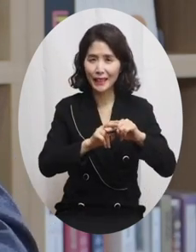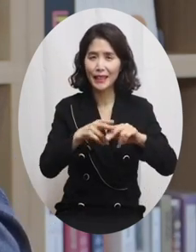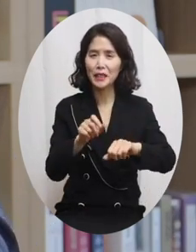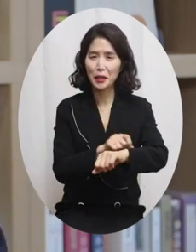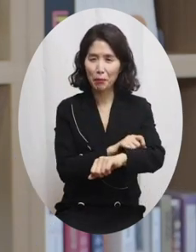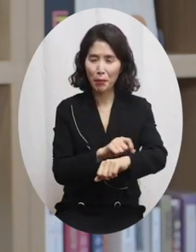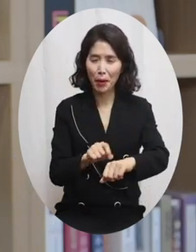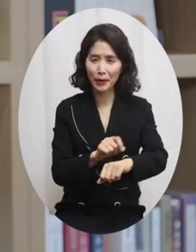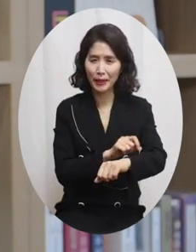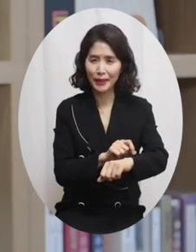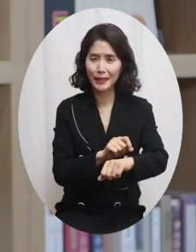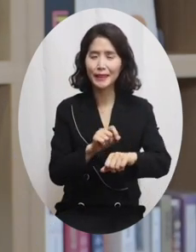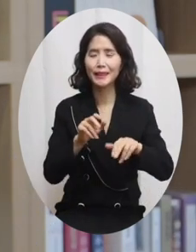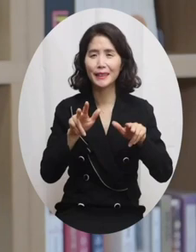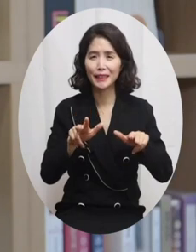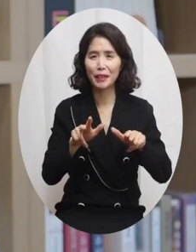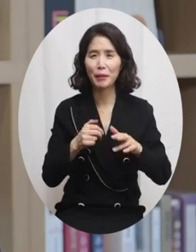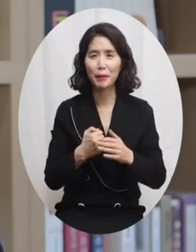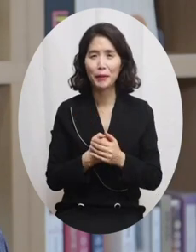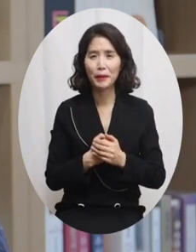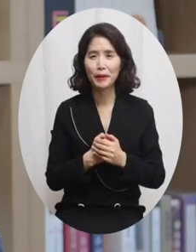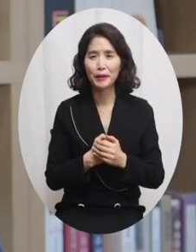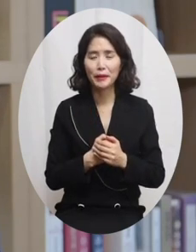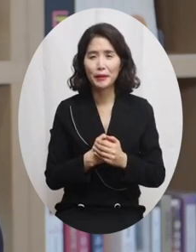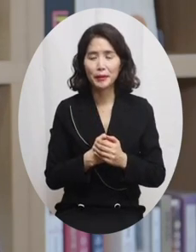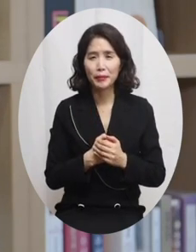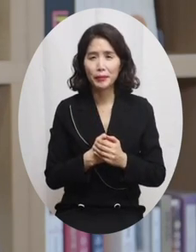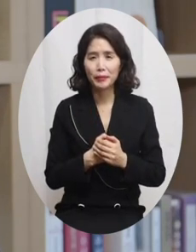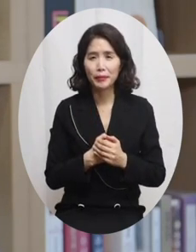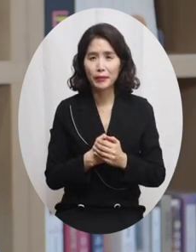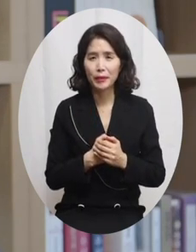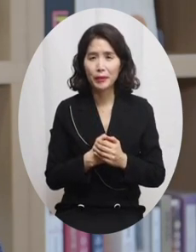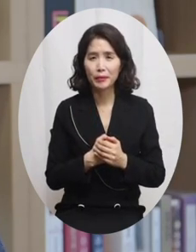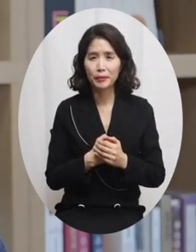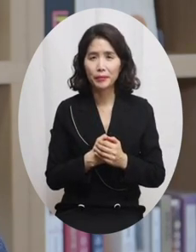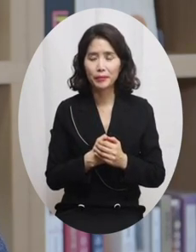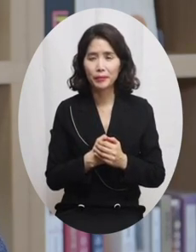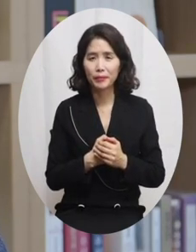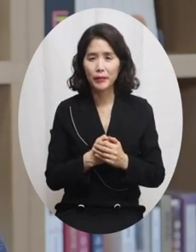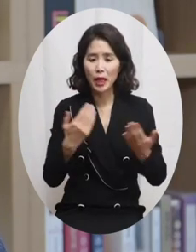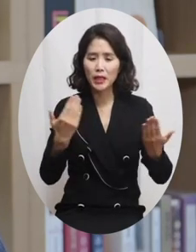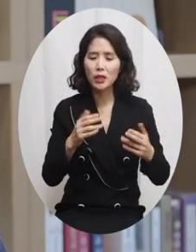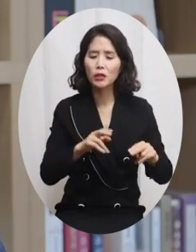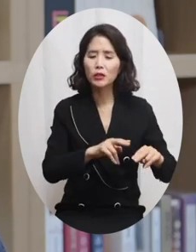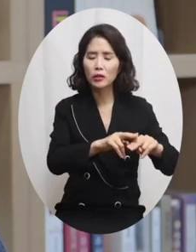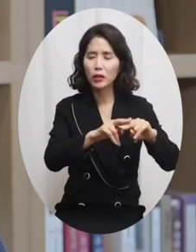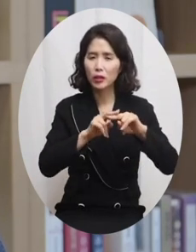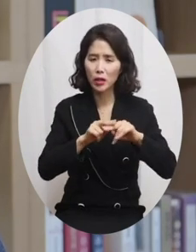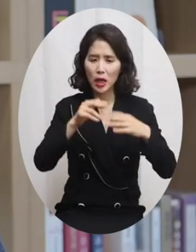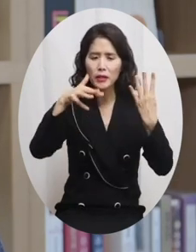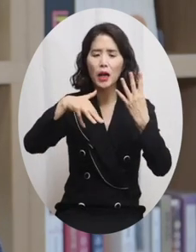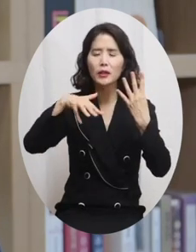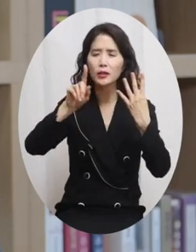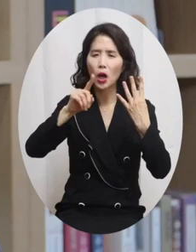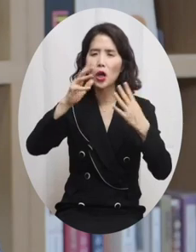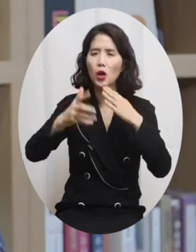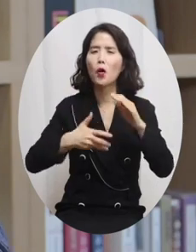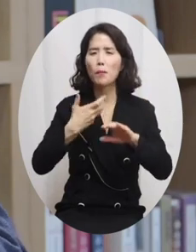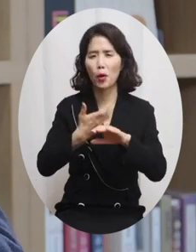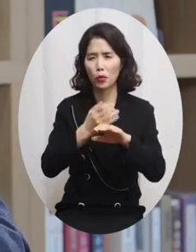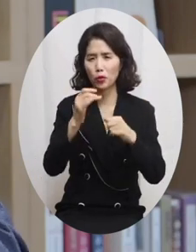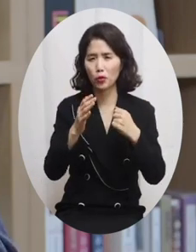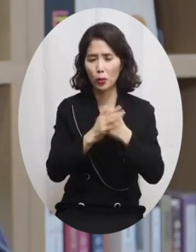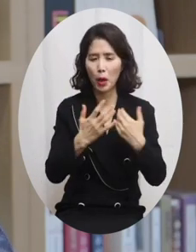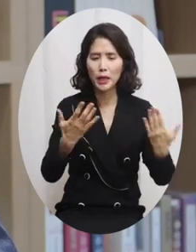요새는 4차 산업혁명 시대로 그 진화하면서 일자리가 그 노동력이나 이런